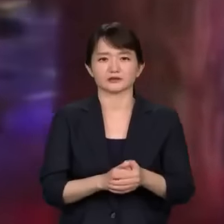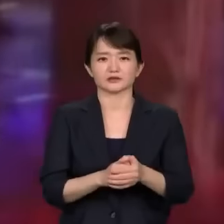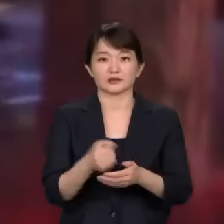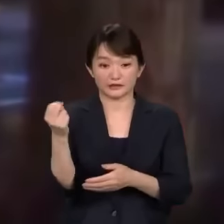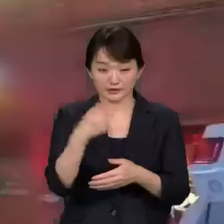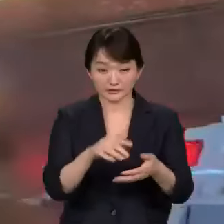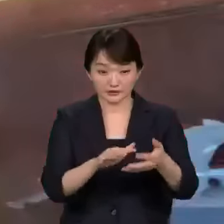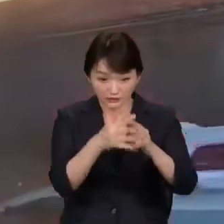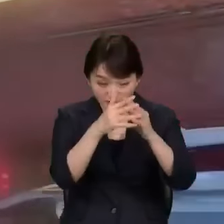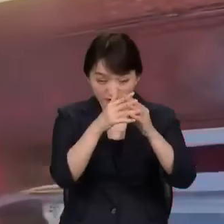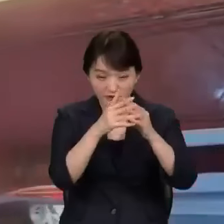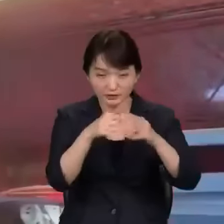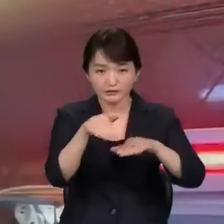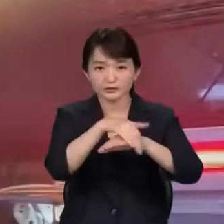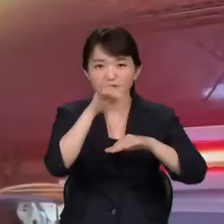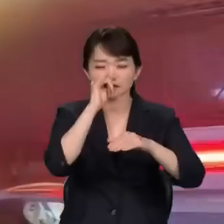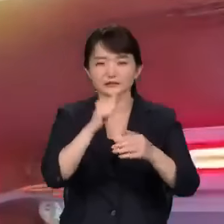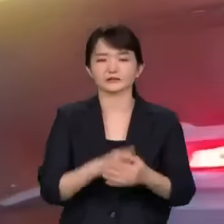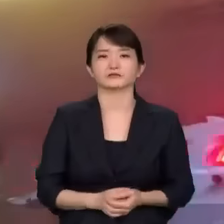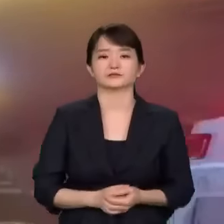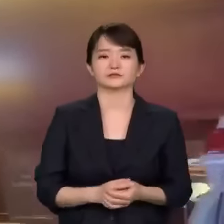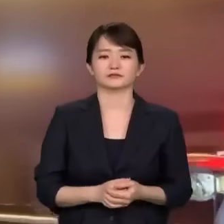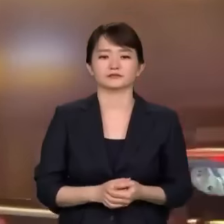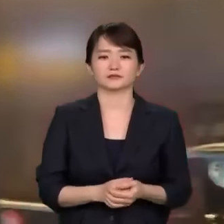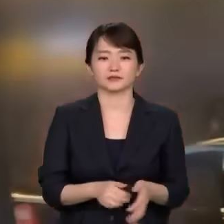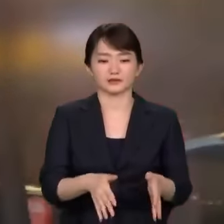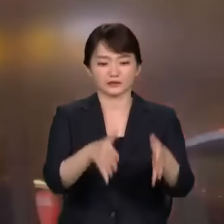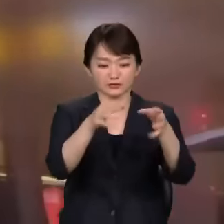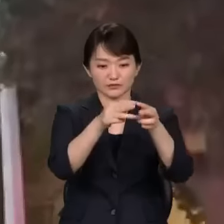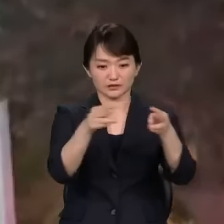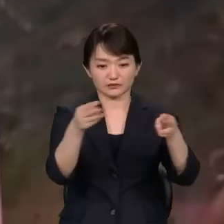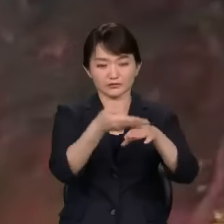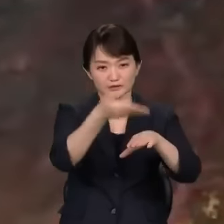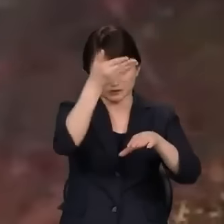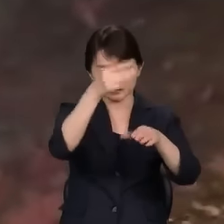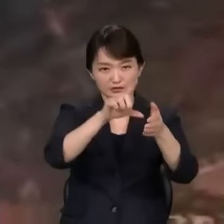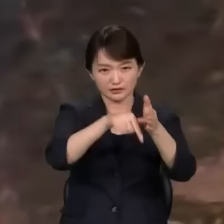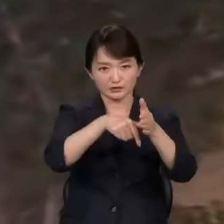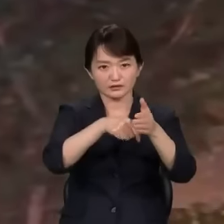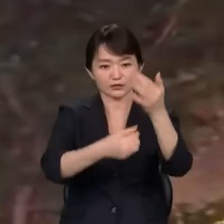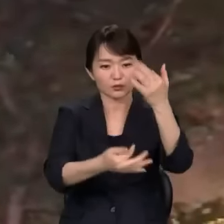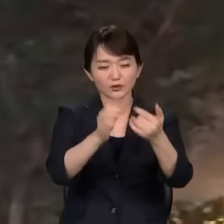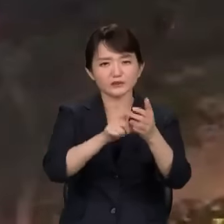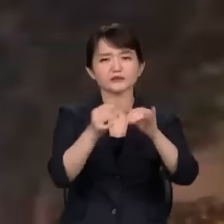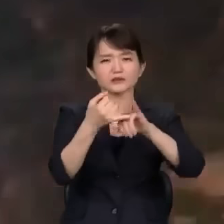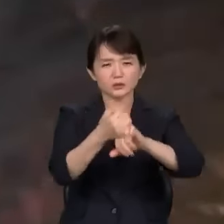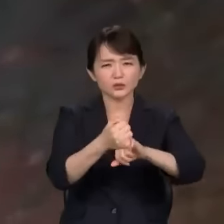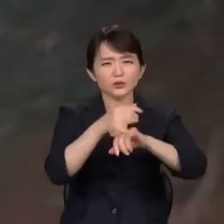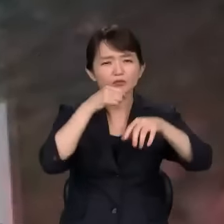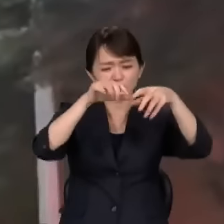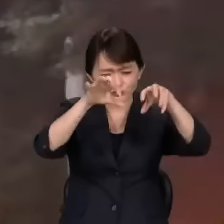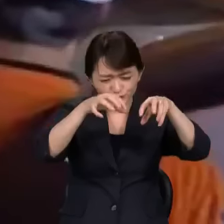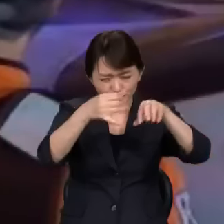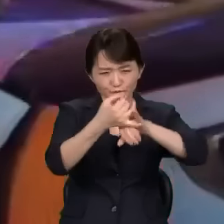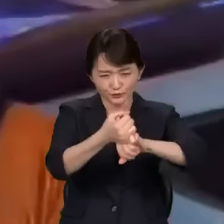있었습니다. 가연성 외장재 사용한 3층 이상 건물은 스프링클러 설치를 의무화하는 법이